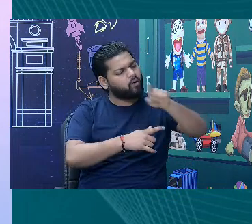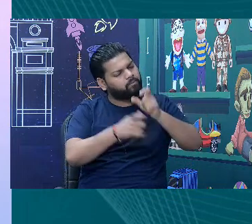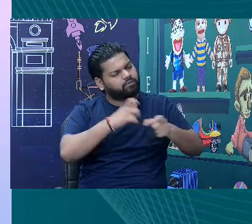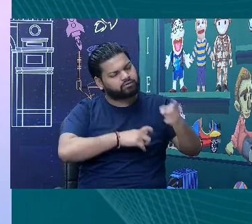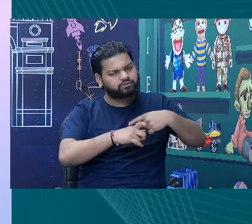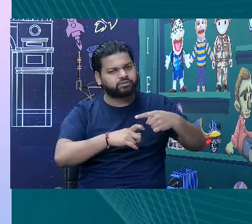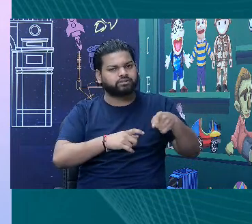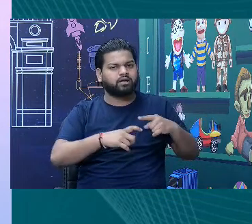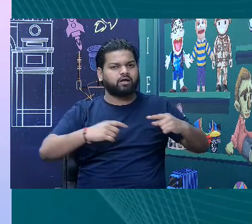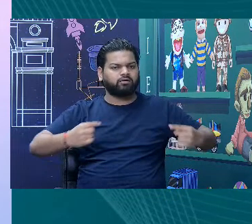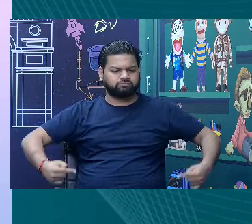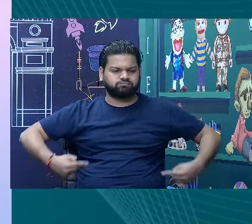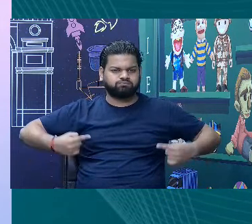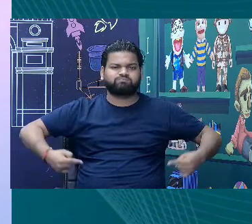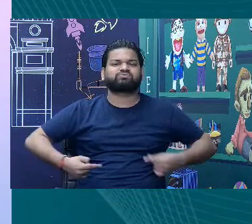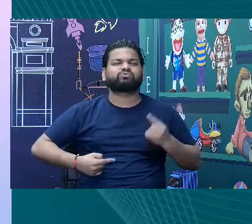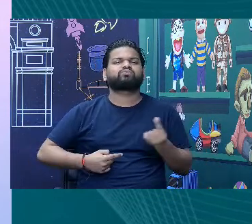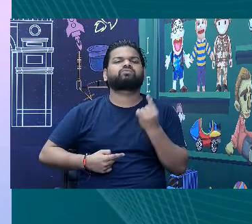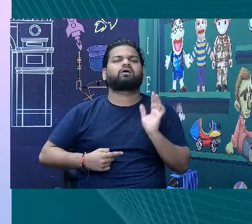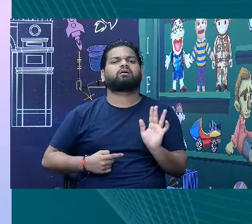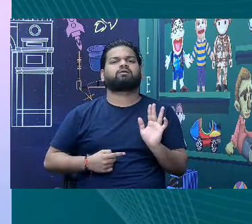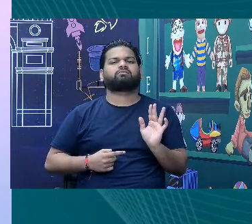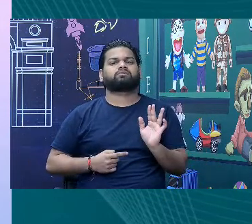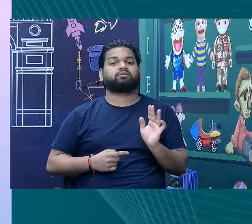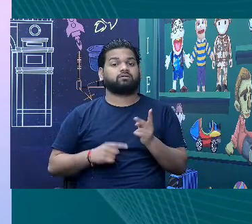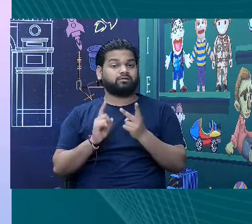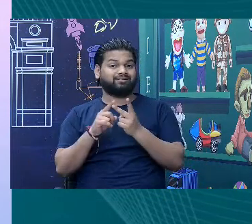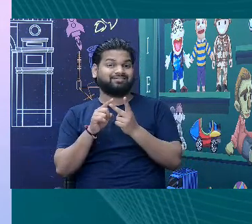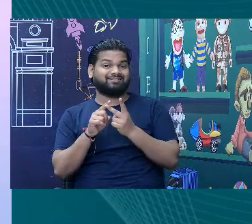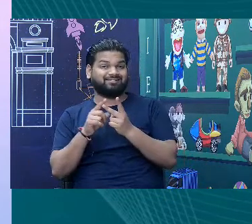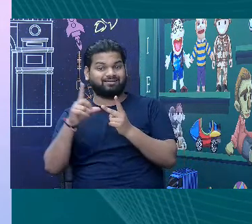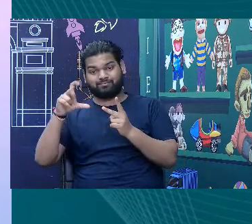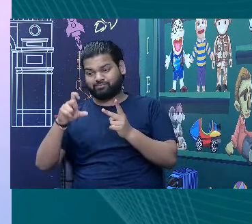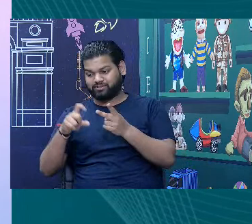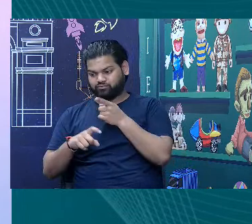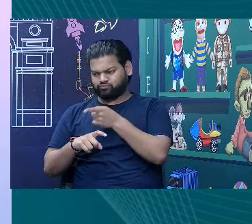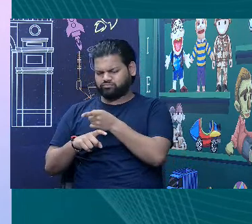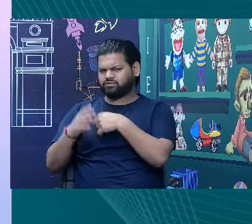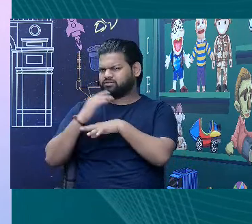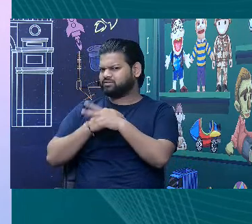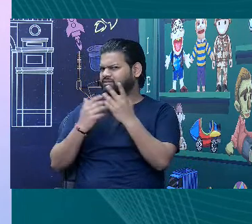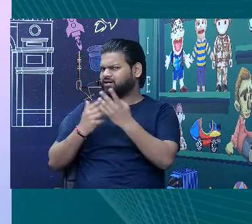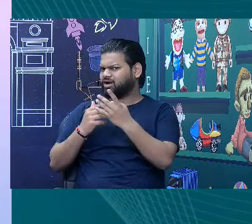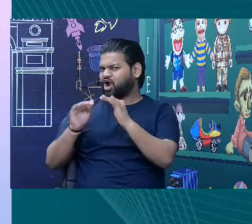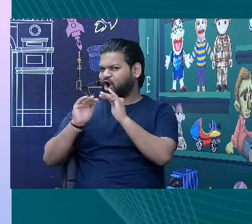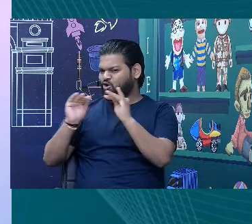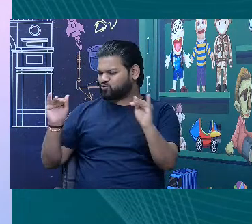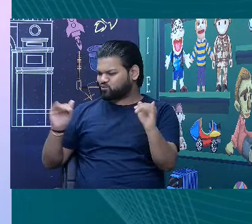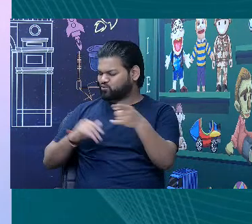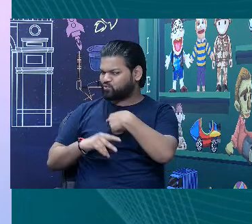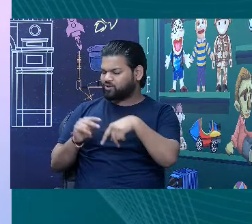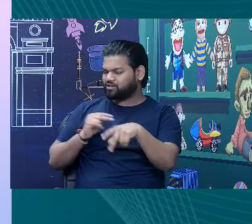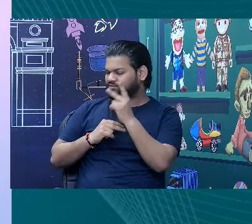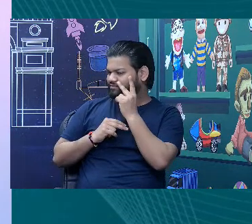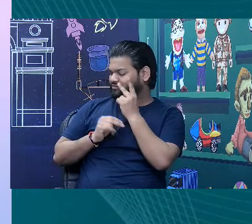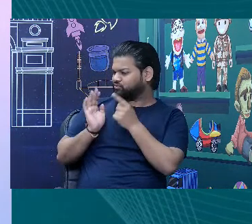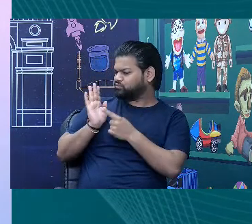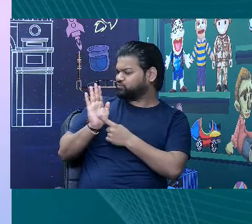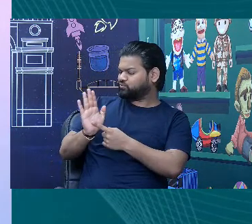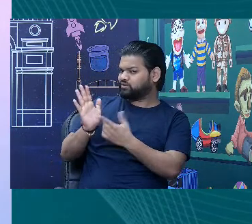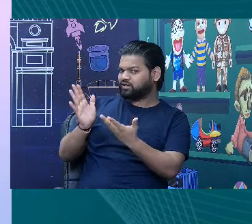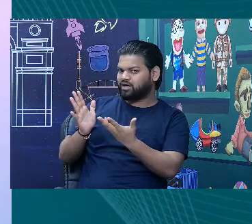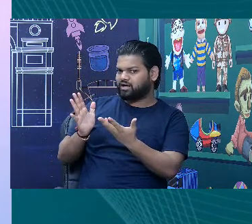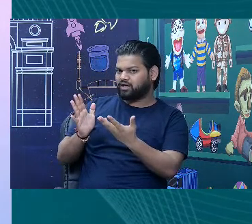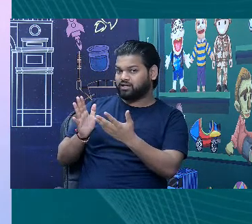हमारे आसपास भी हमने देखा है. लेकिन दूसरे पिक्चर में हमारे स्टूडेंट्स के लिए हमने दिखाया है, ये